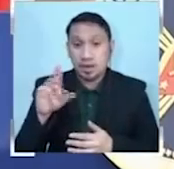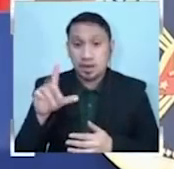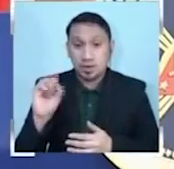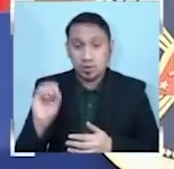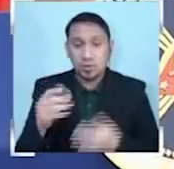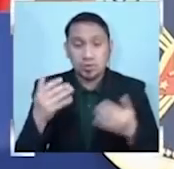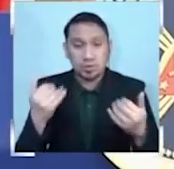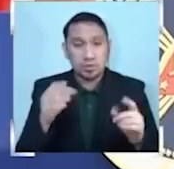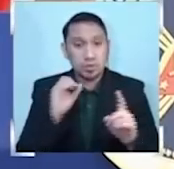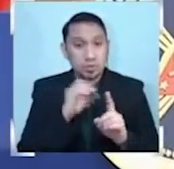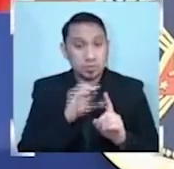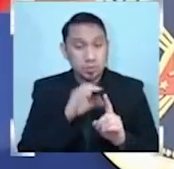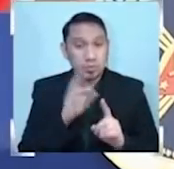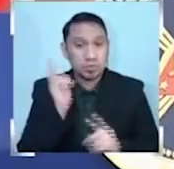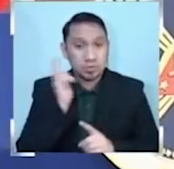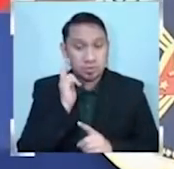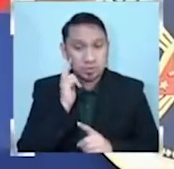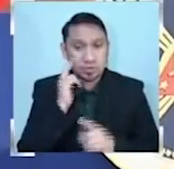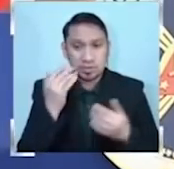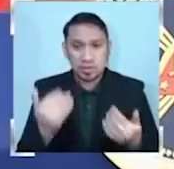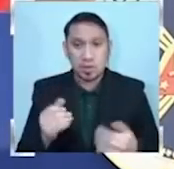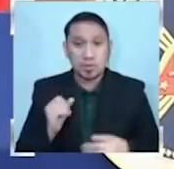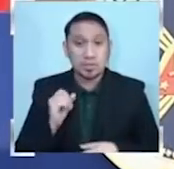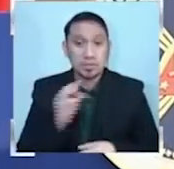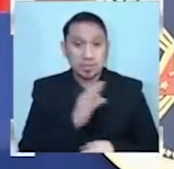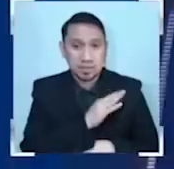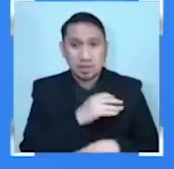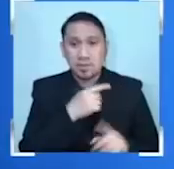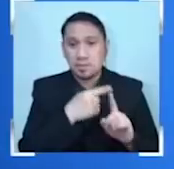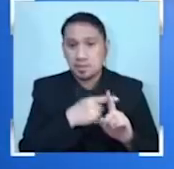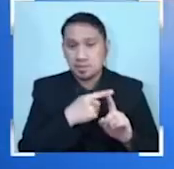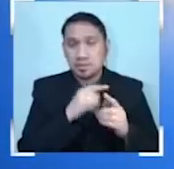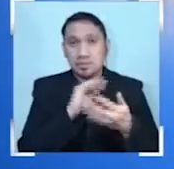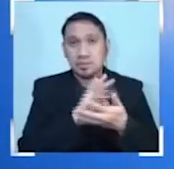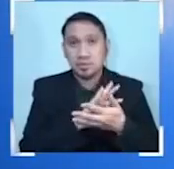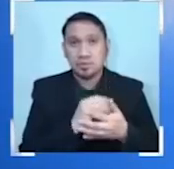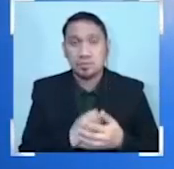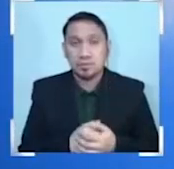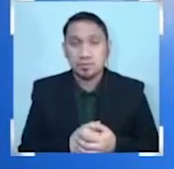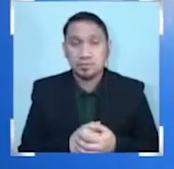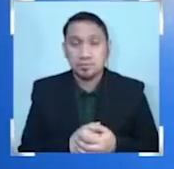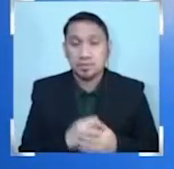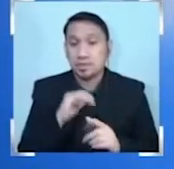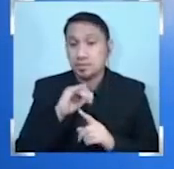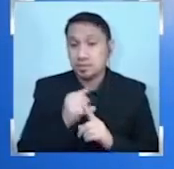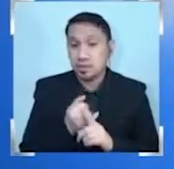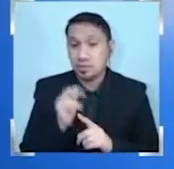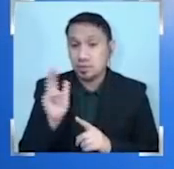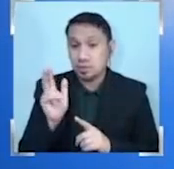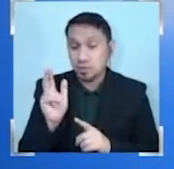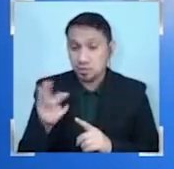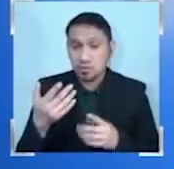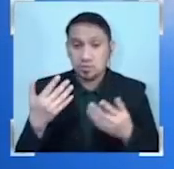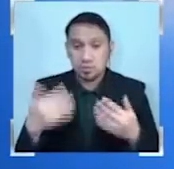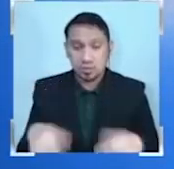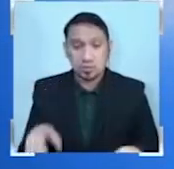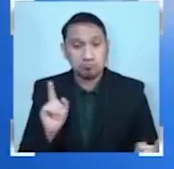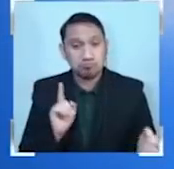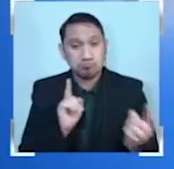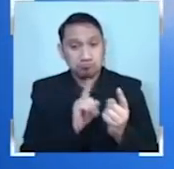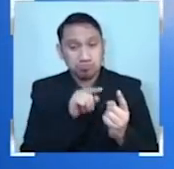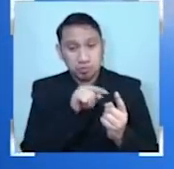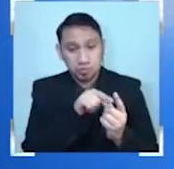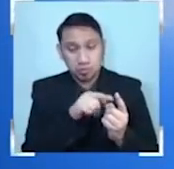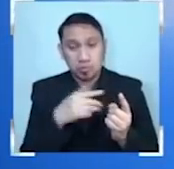si Duterte sa isang household staff na nagpositibo sa COVID-19. January 30 ang huli niyang makasalamuhang nagpositibong household